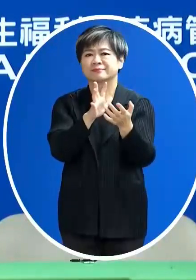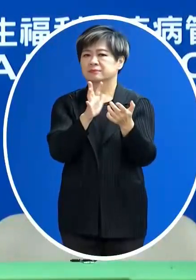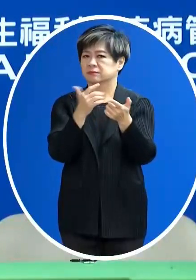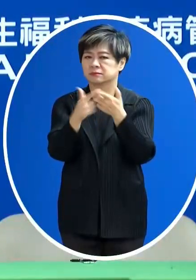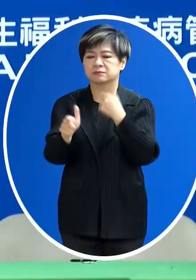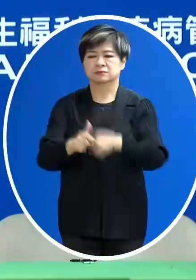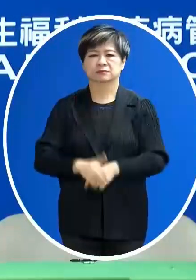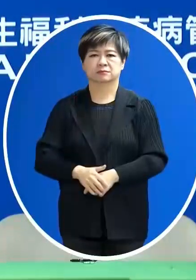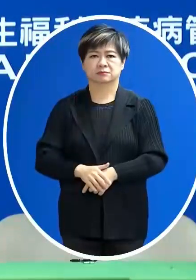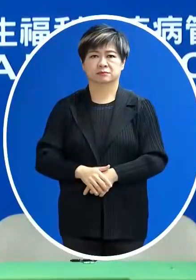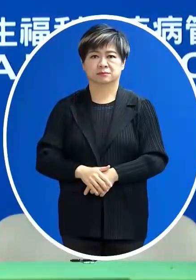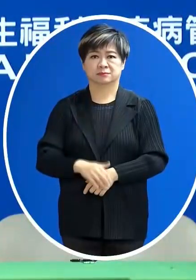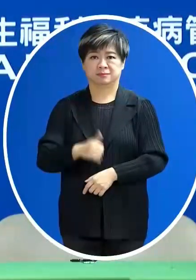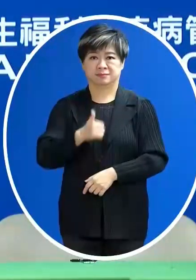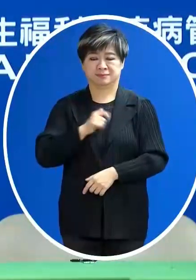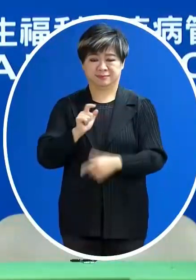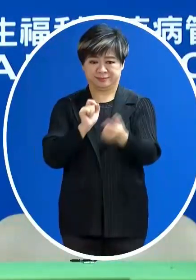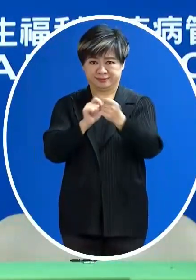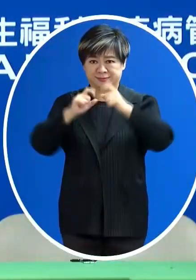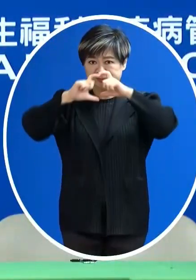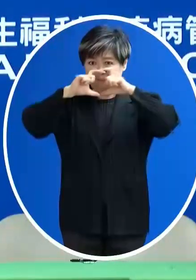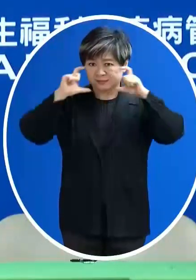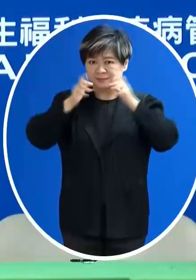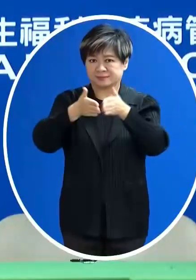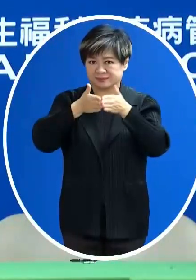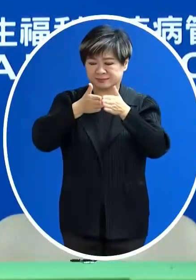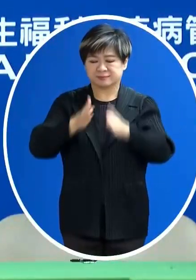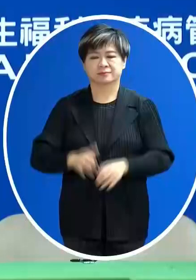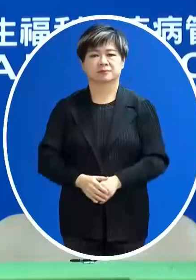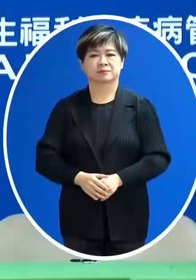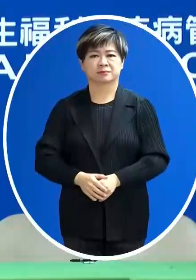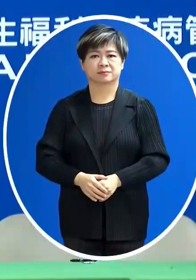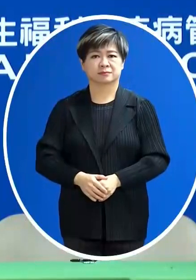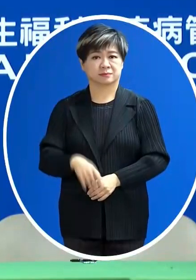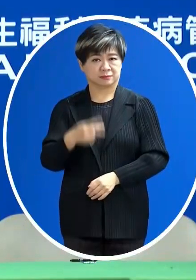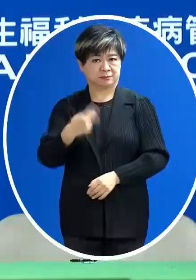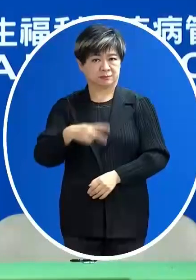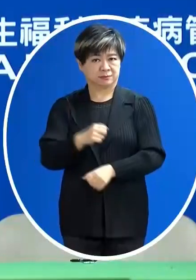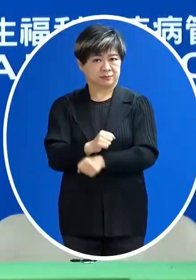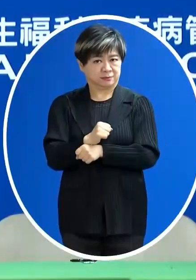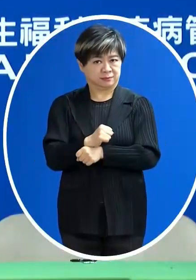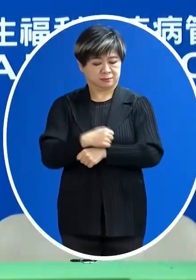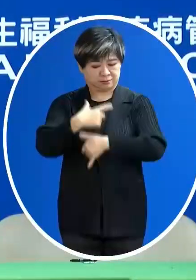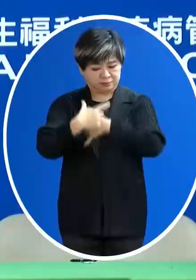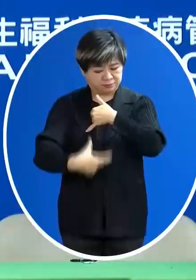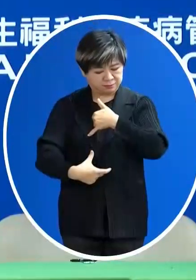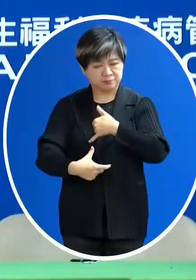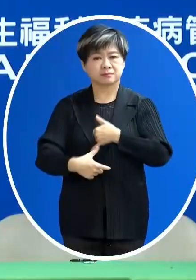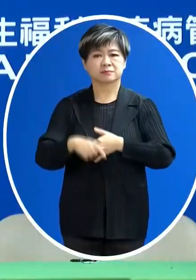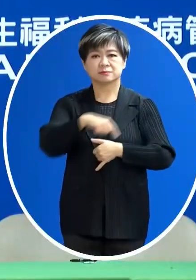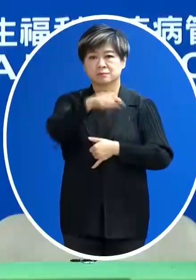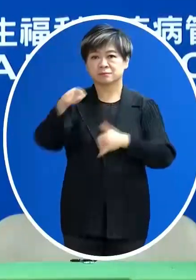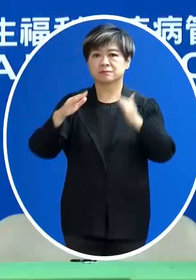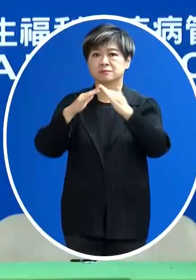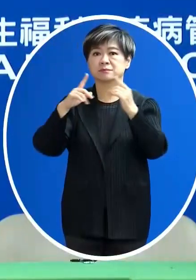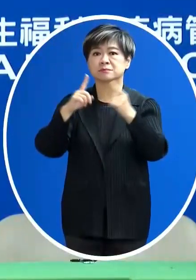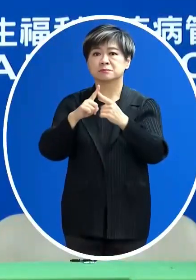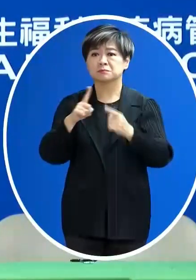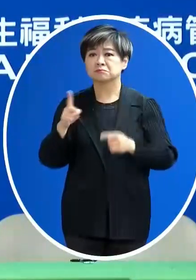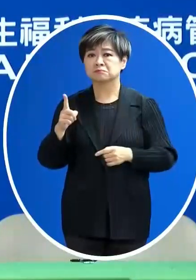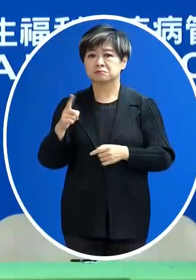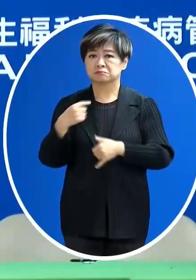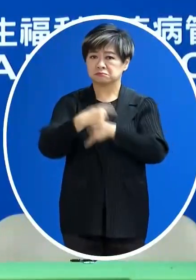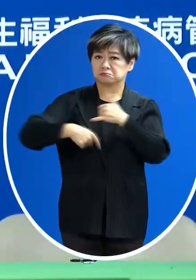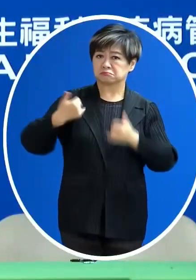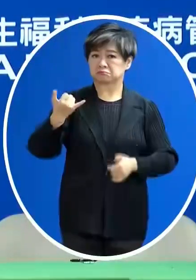是把口罩戴好。那另外。也请注意一下自身跟家人身体的状况。那如果